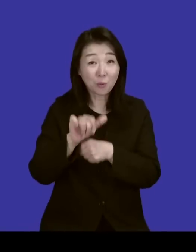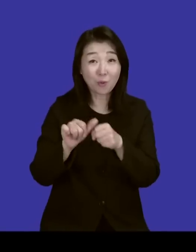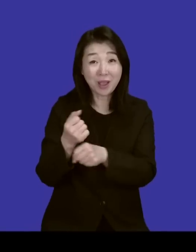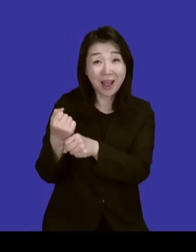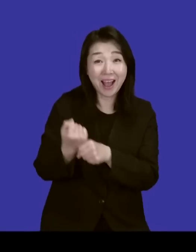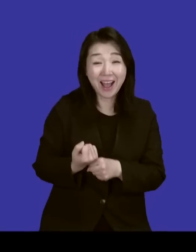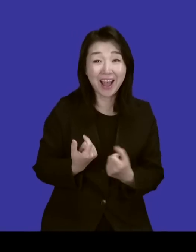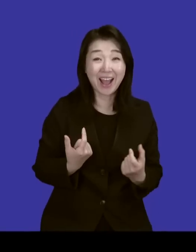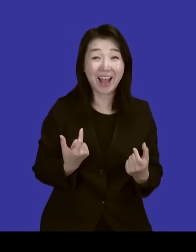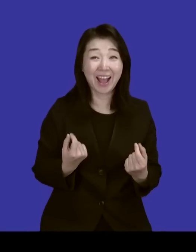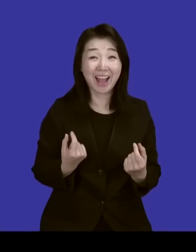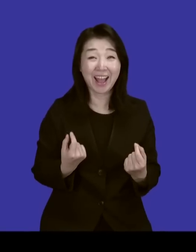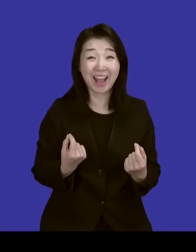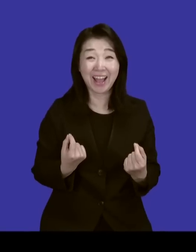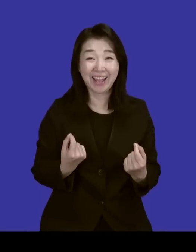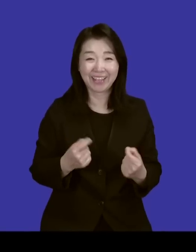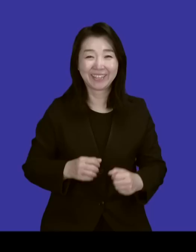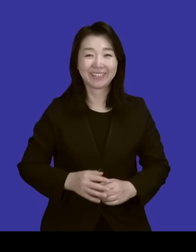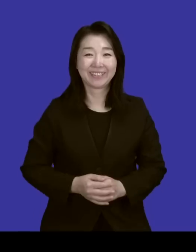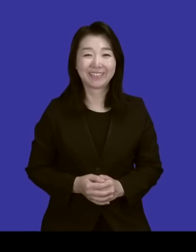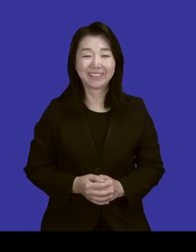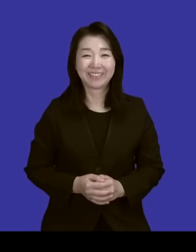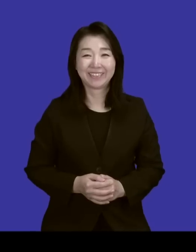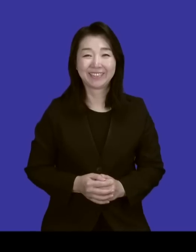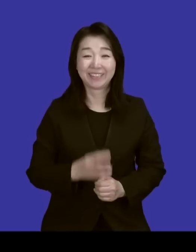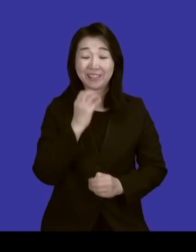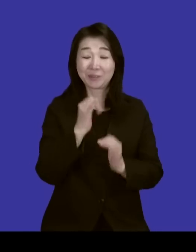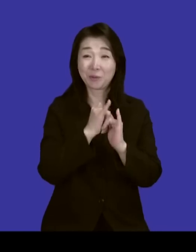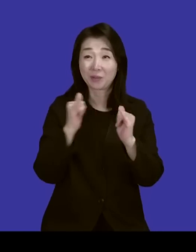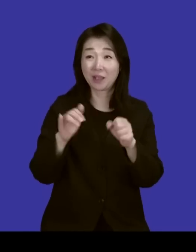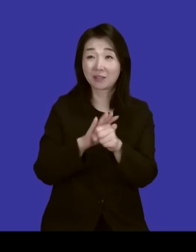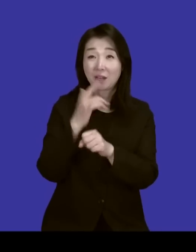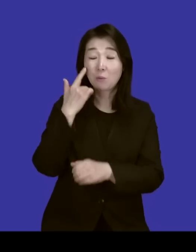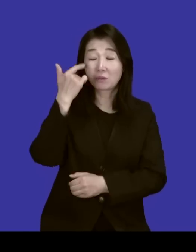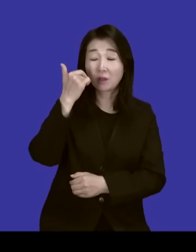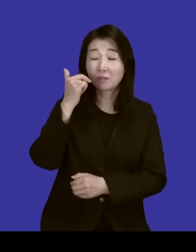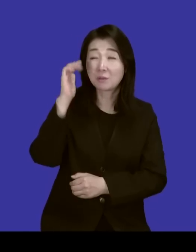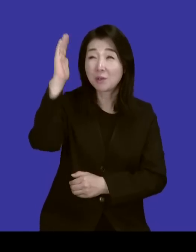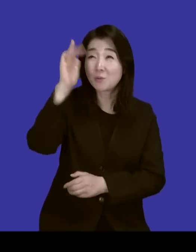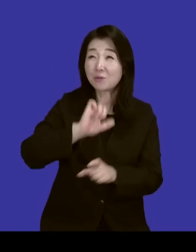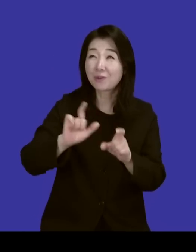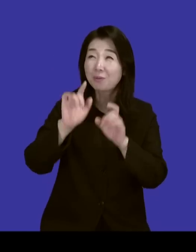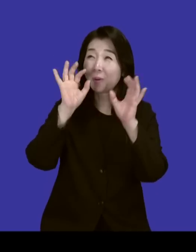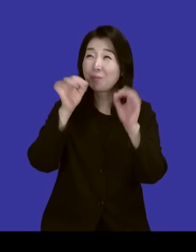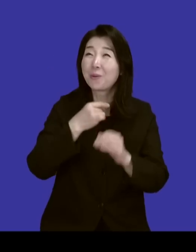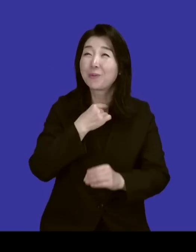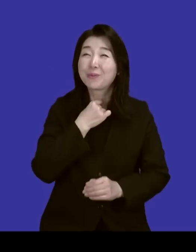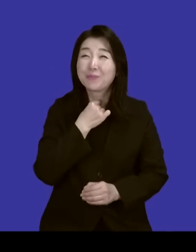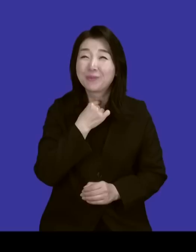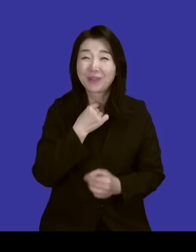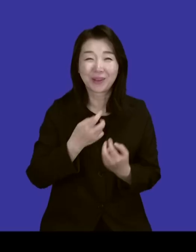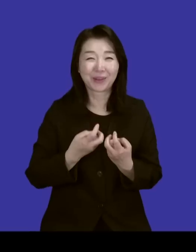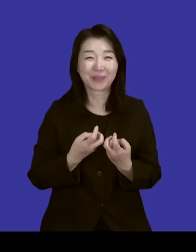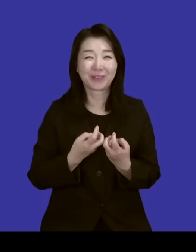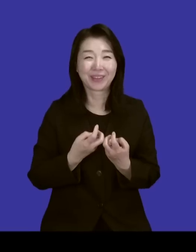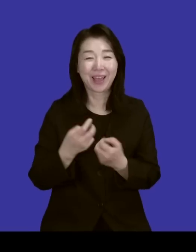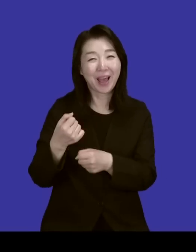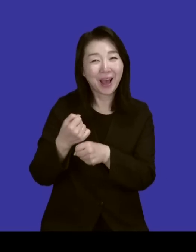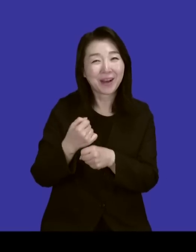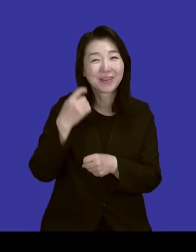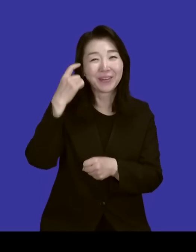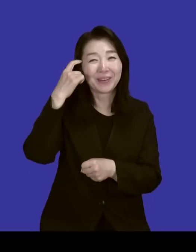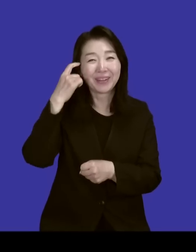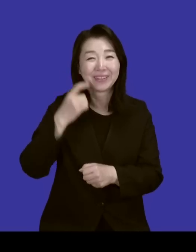아니에요? 예? 아니, 많은 교인들이 그 사랑하는 목사님을 더 설교 더 많이 들을 수 있었는데 더 일찍 은퇴를 앞당기셨어요.